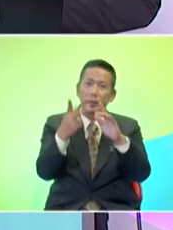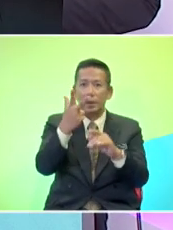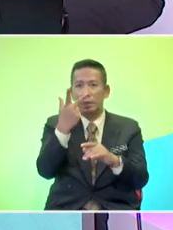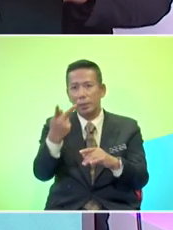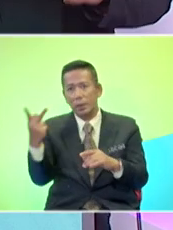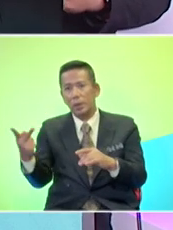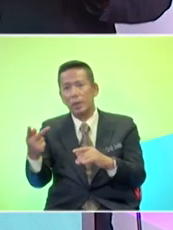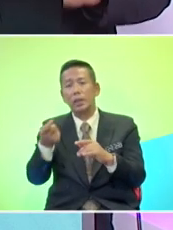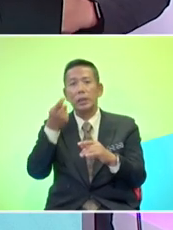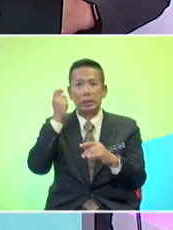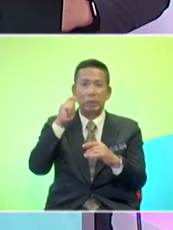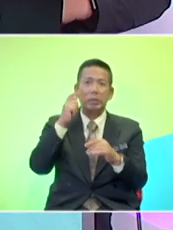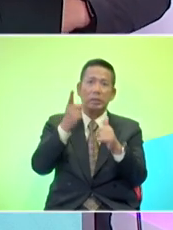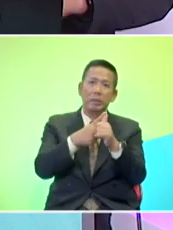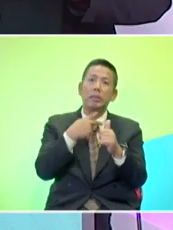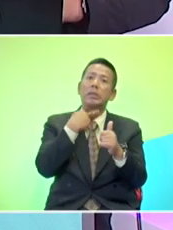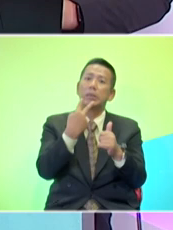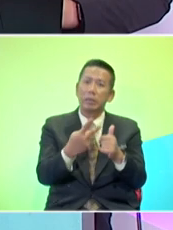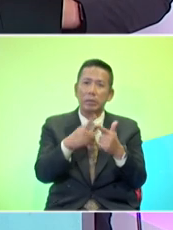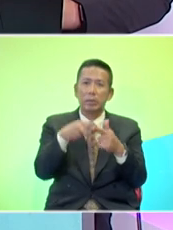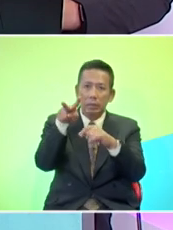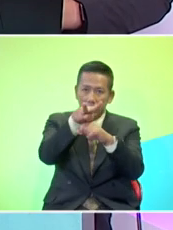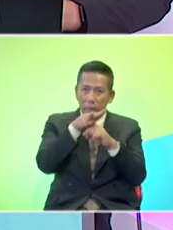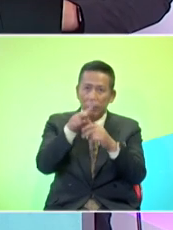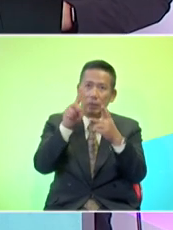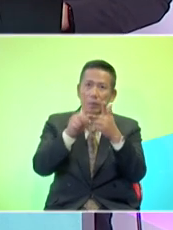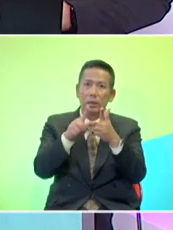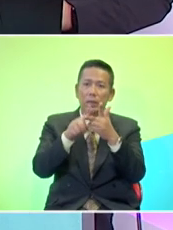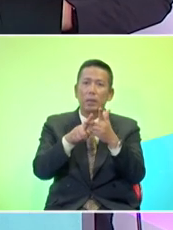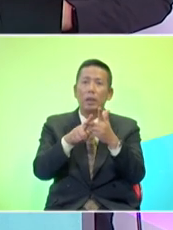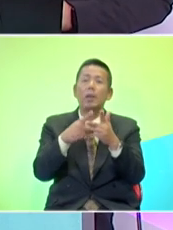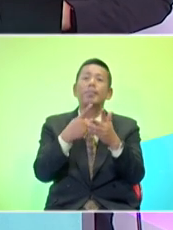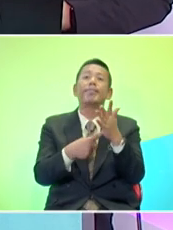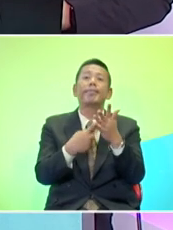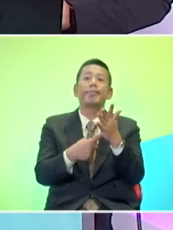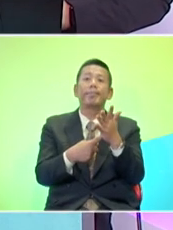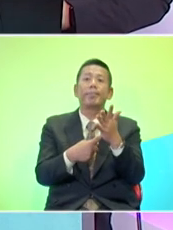yang pertama adalah lisan yang kedua perhatian dan juga yang ketiga